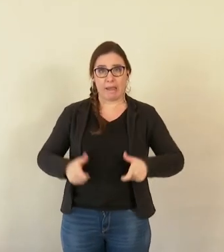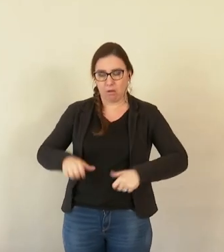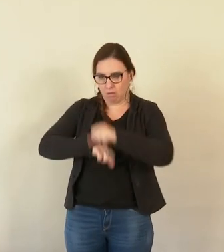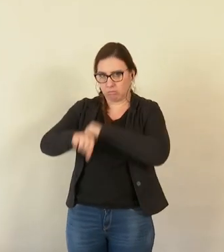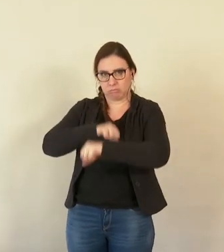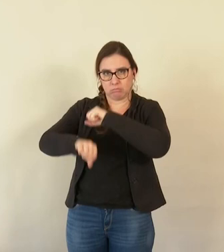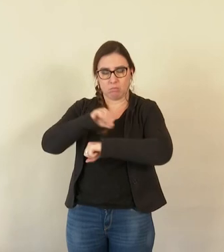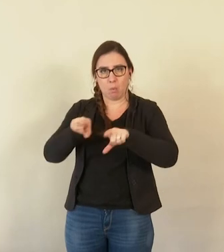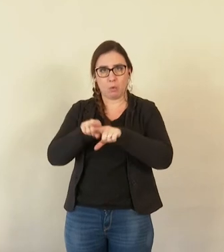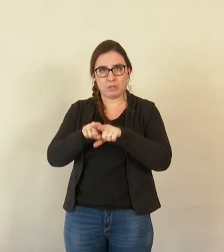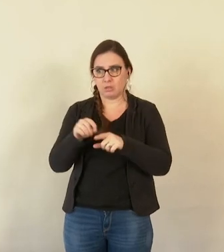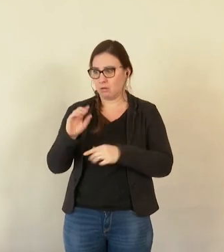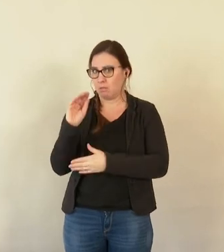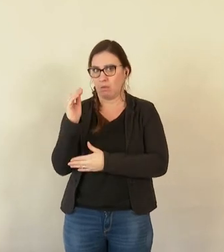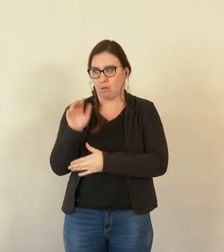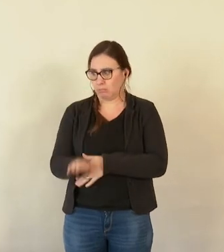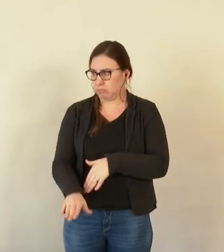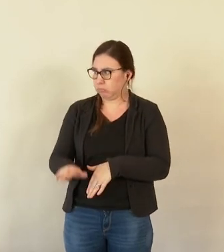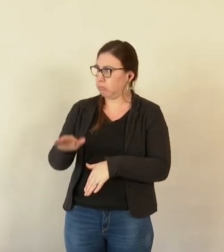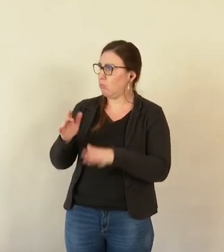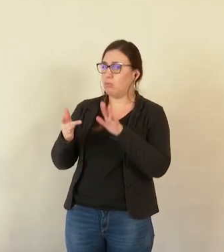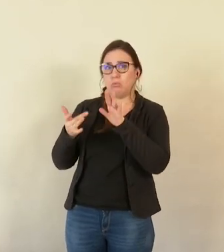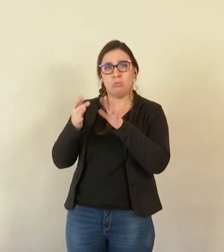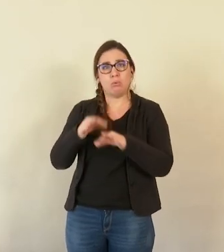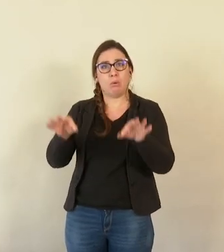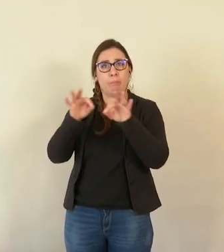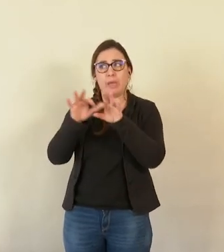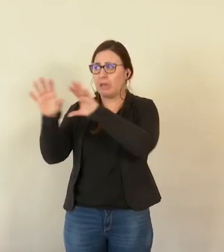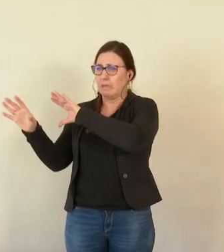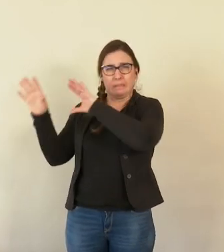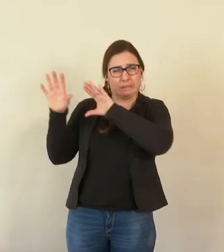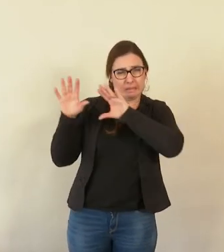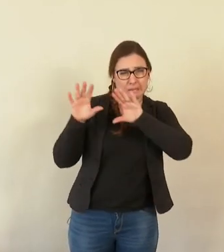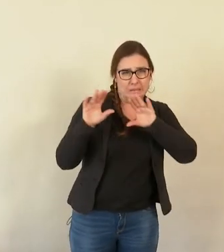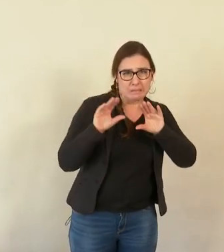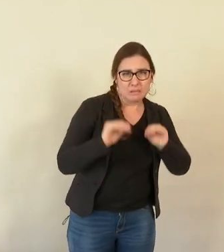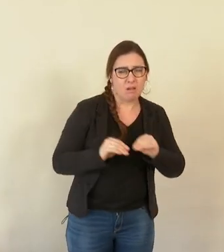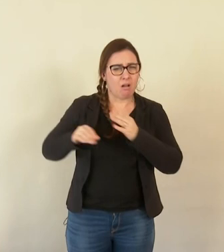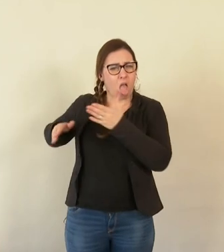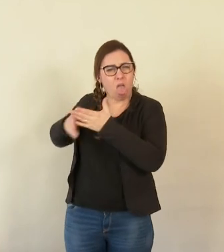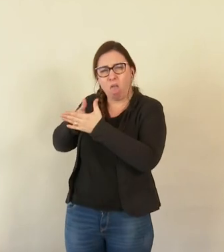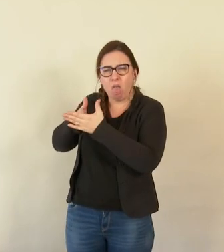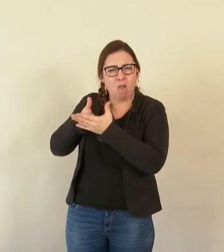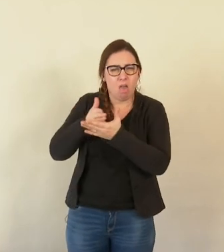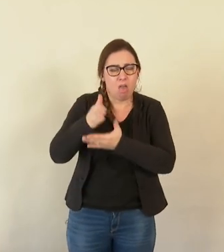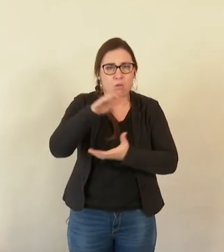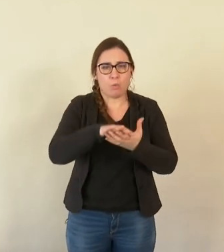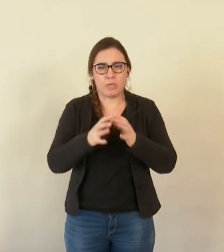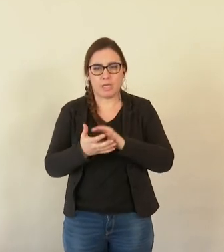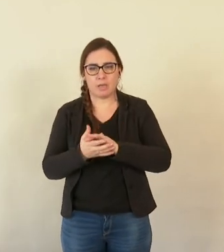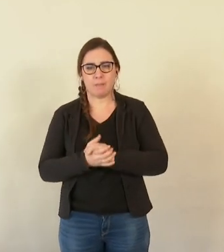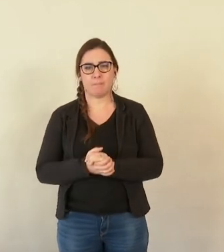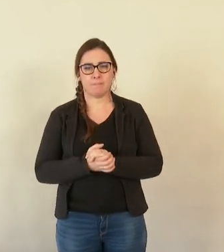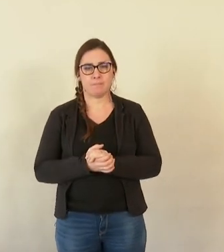en plus petits parfois arrivés de loin autour d'un parcours chaotique ils prennent aussi la